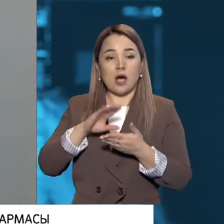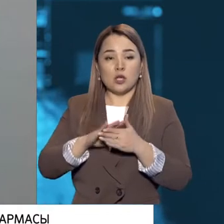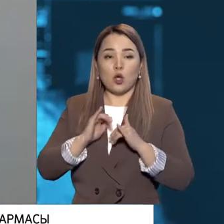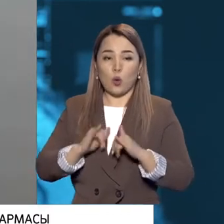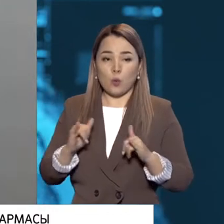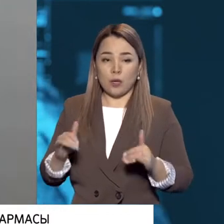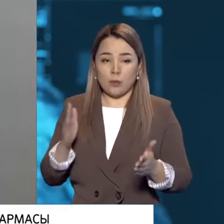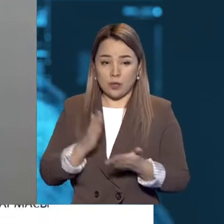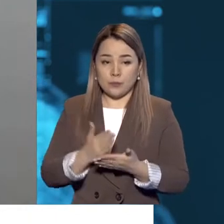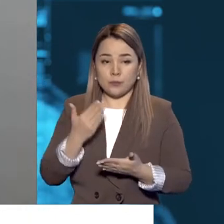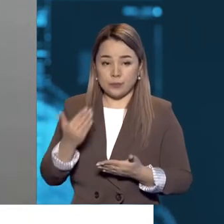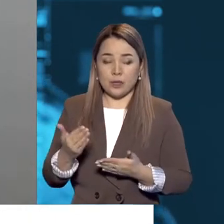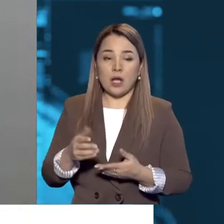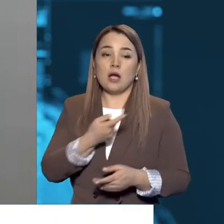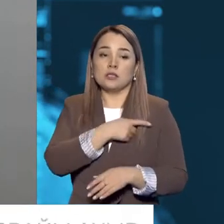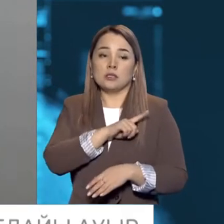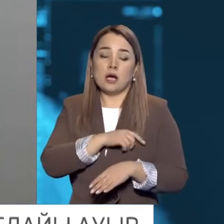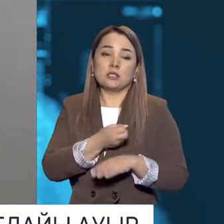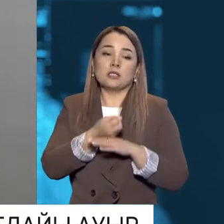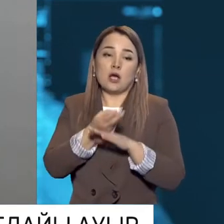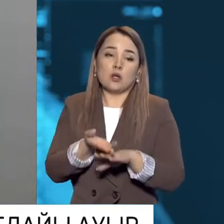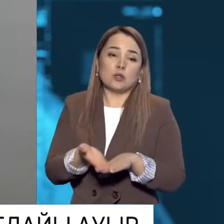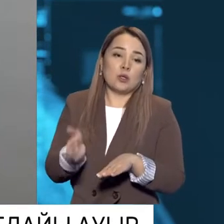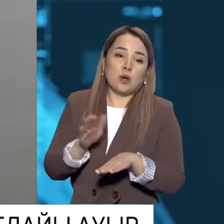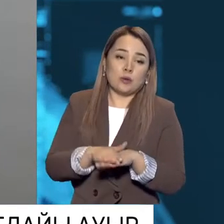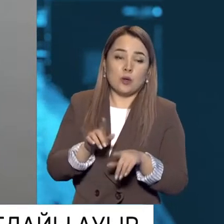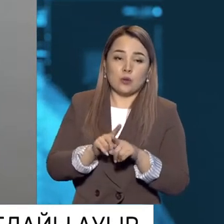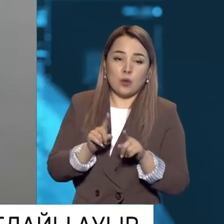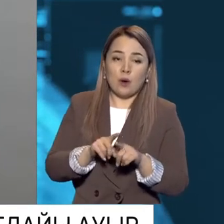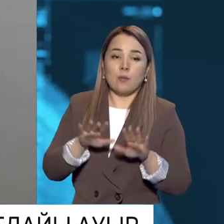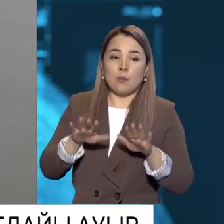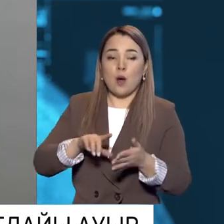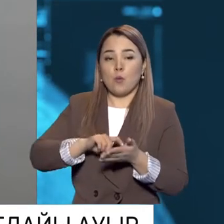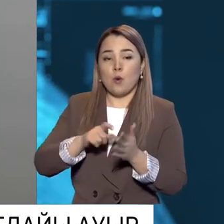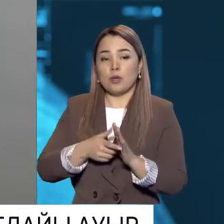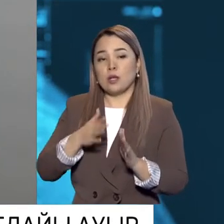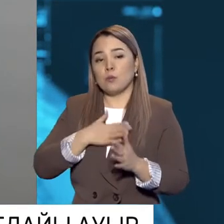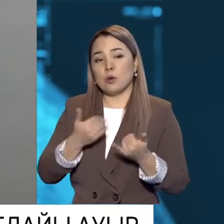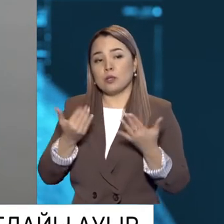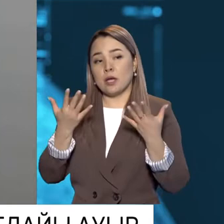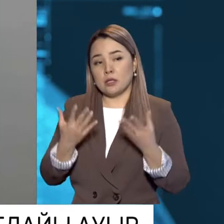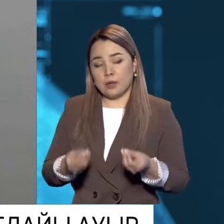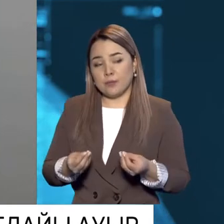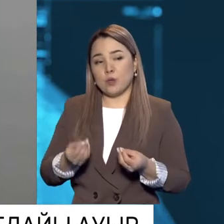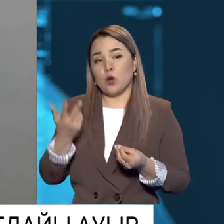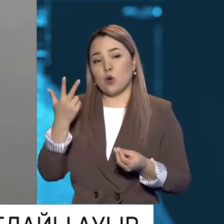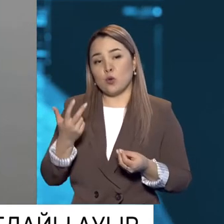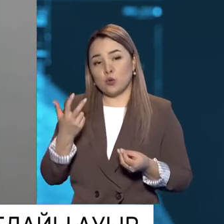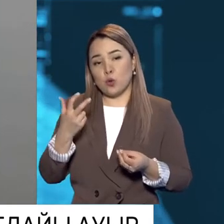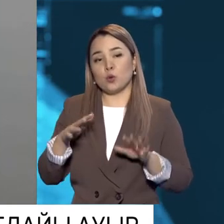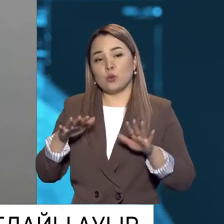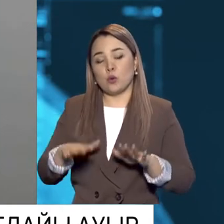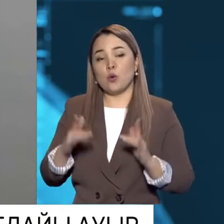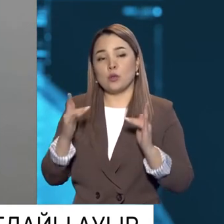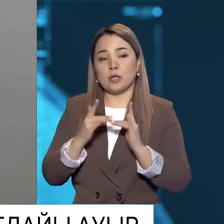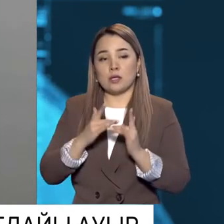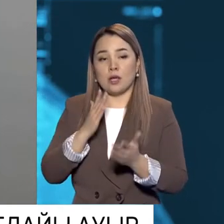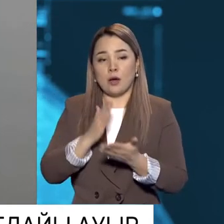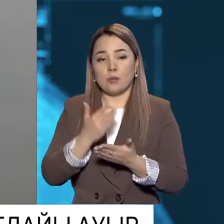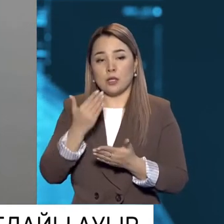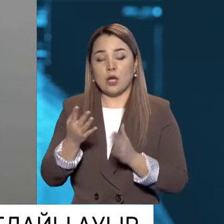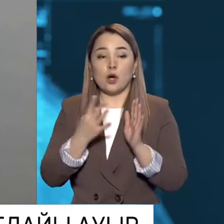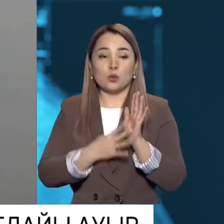көбейіп жатыр. Реанимация және қарқынды бөлімдерде бізде деген бүгінгі таңда 300 төсек орын бар. Соның